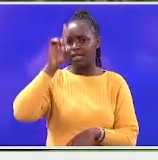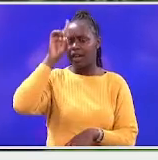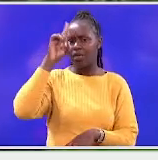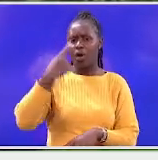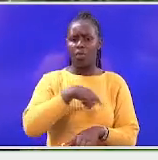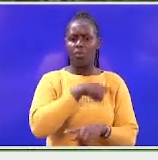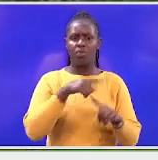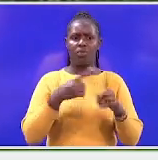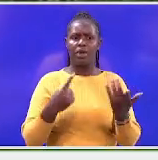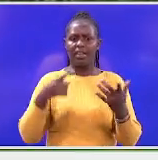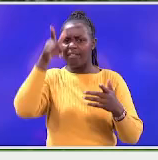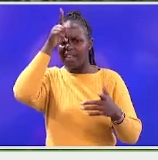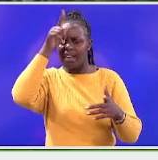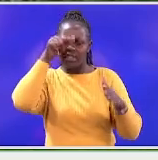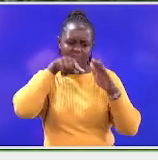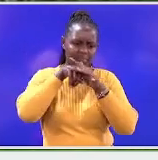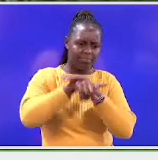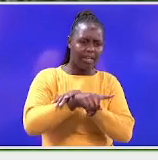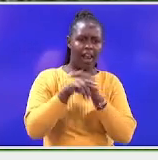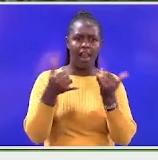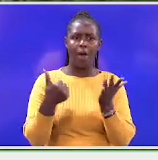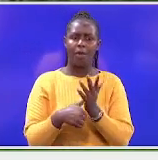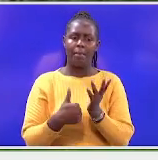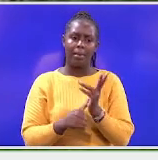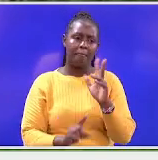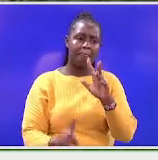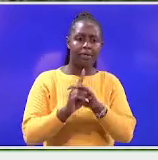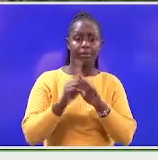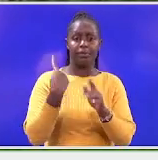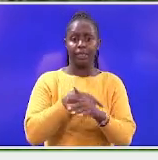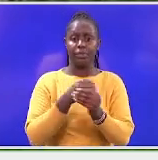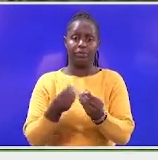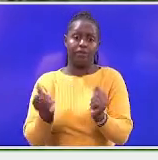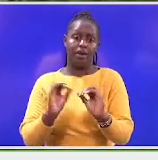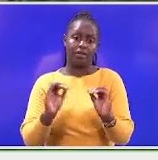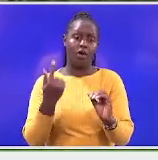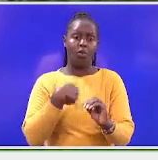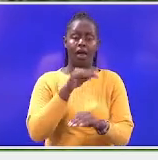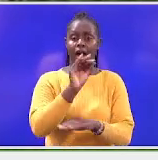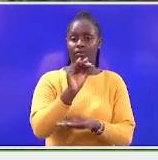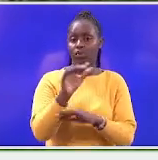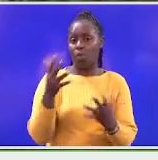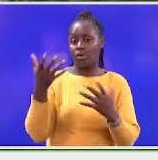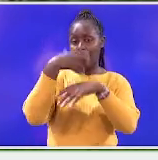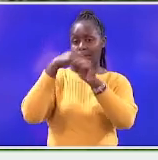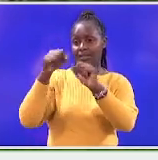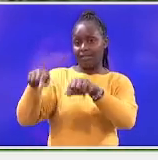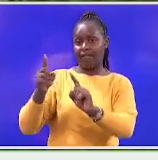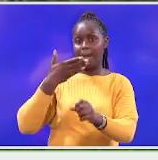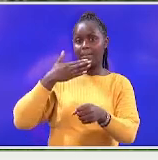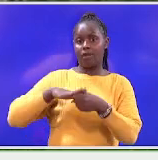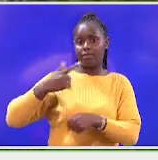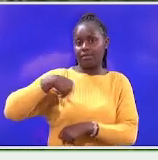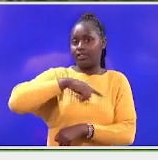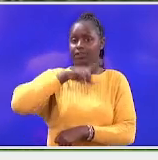kidogo. Sasa shida ikija si tunaziwa kwa hiyo shida. Kwa hivyo tunaomba rais, kwa sababu yeye alituahidi kwamba